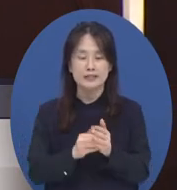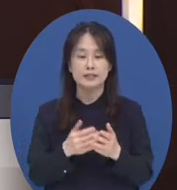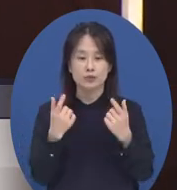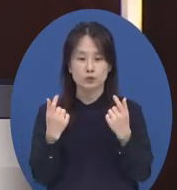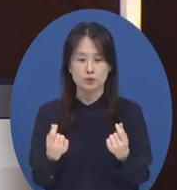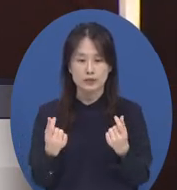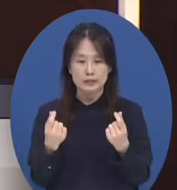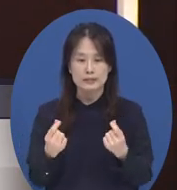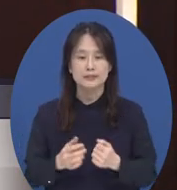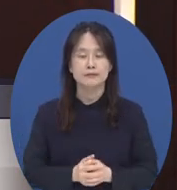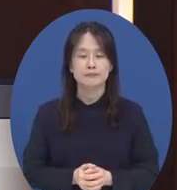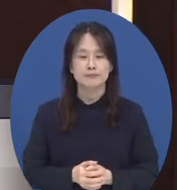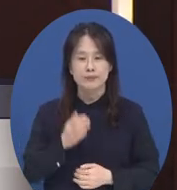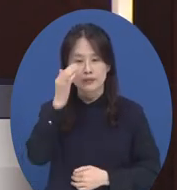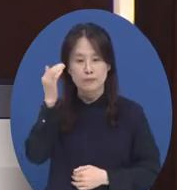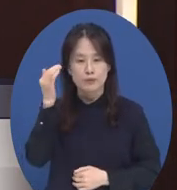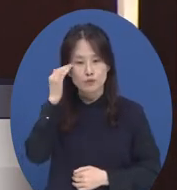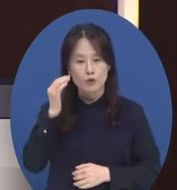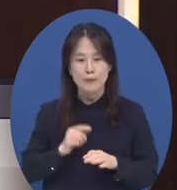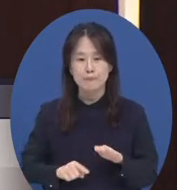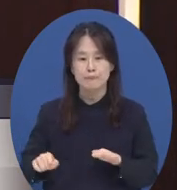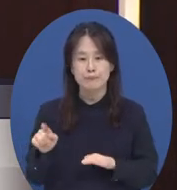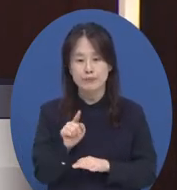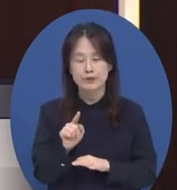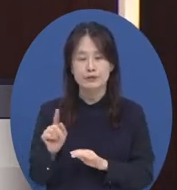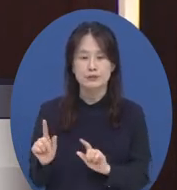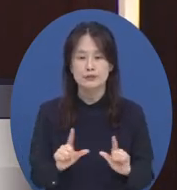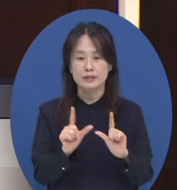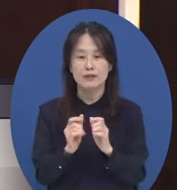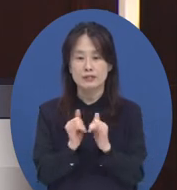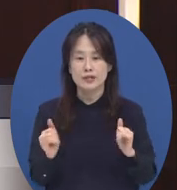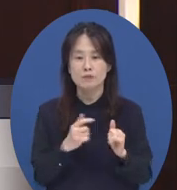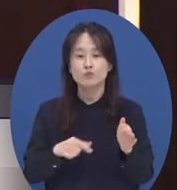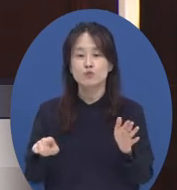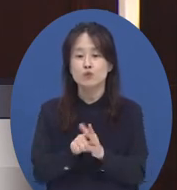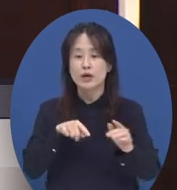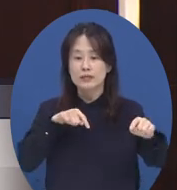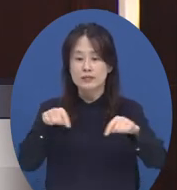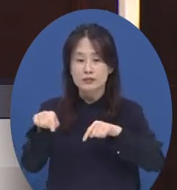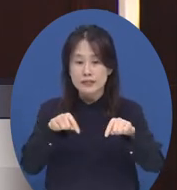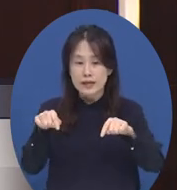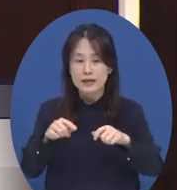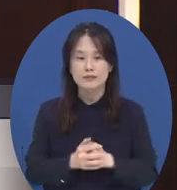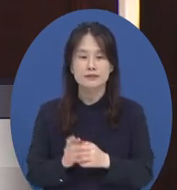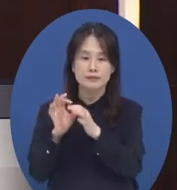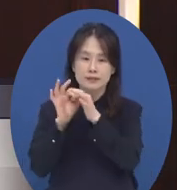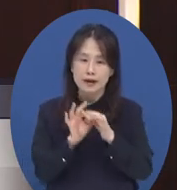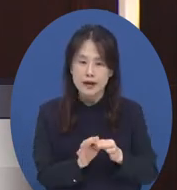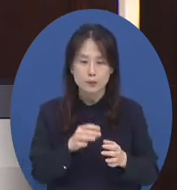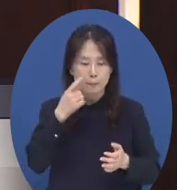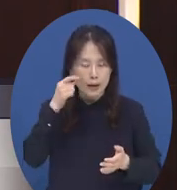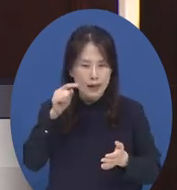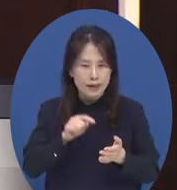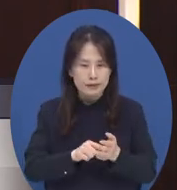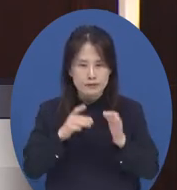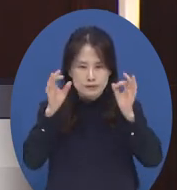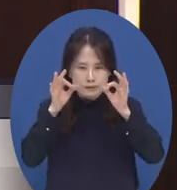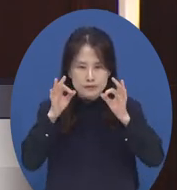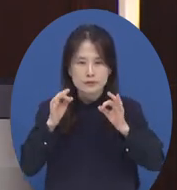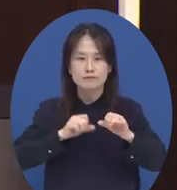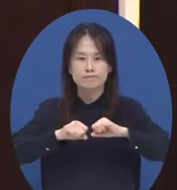지금까지 해왔던 것처럼 대한민국을 선도하는 민생 정책들을 끊임없이